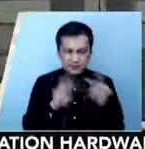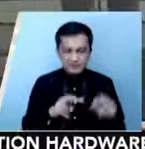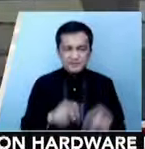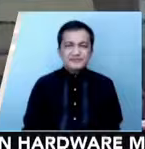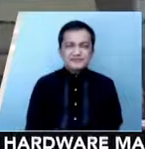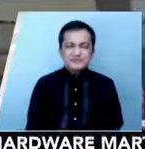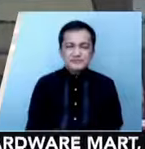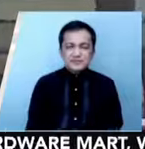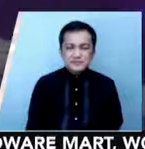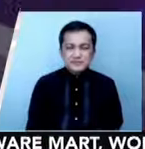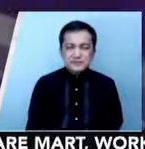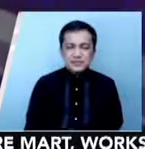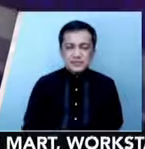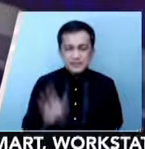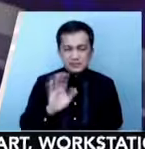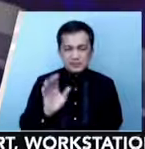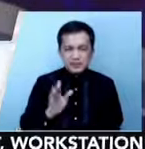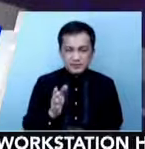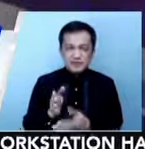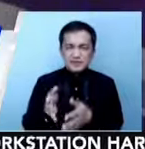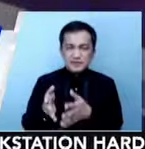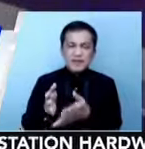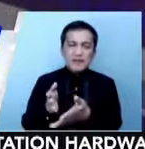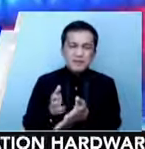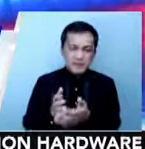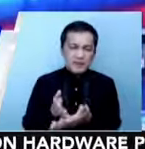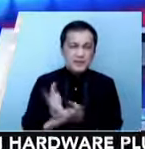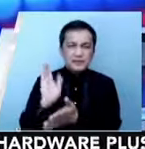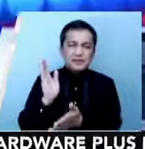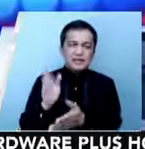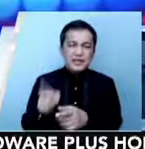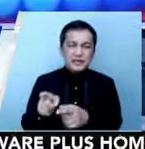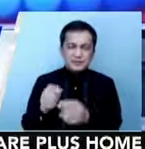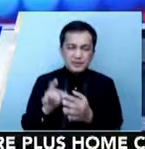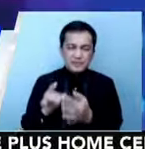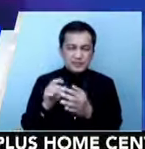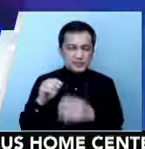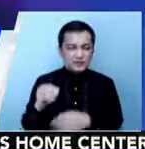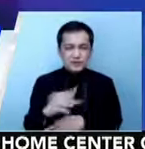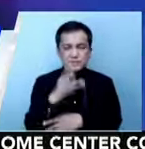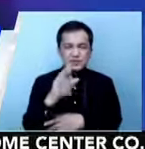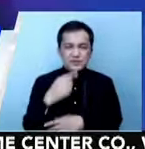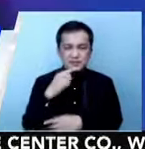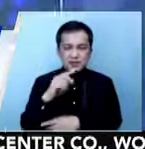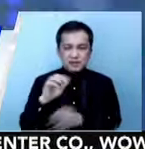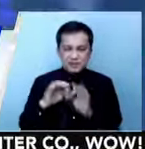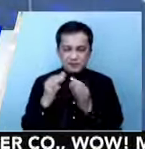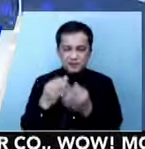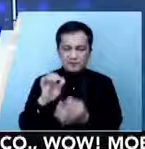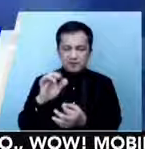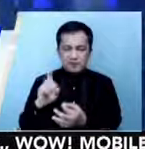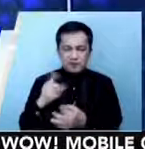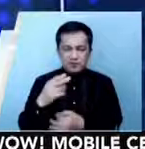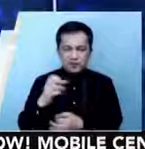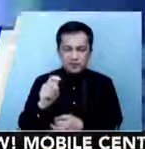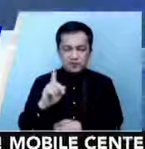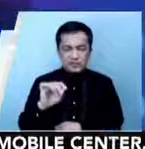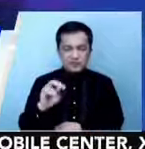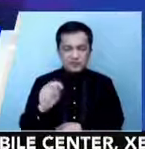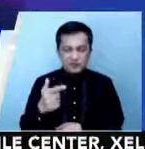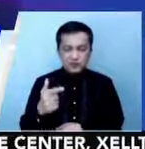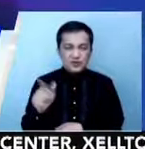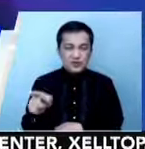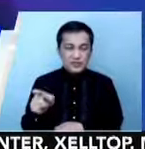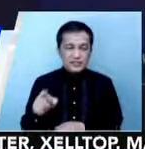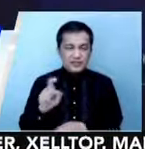raw dapat palampasin ang espesyal na episode na ito ayon kay Family Feud host Ding Dong Dantes. At dapat din daw